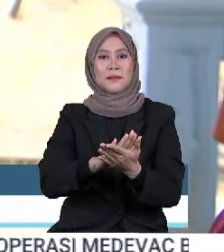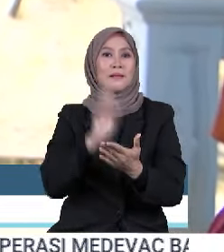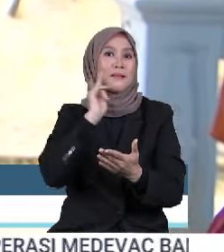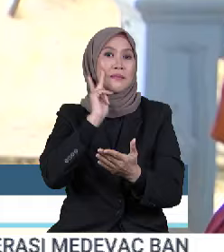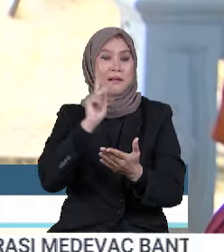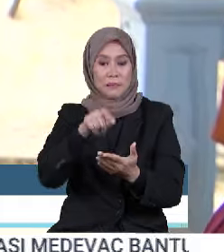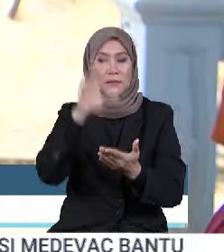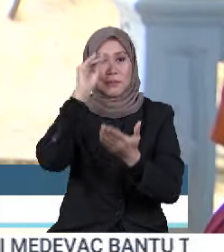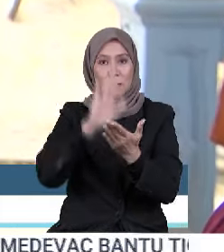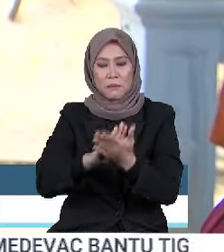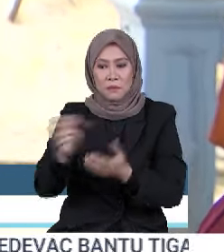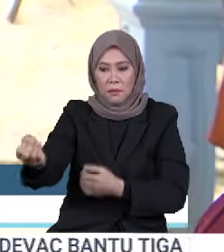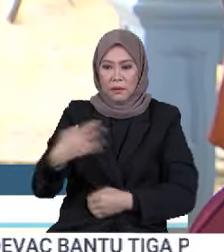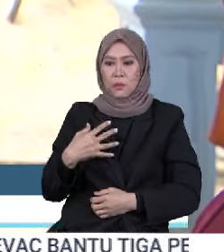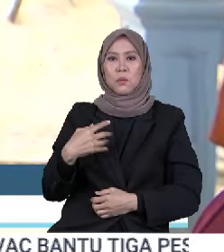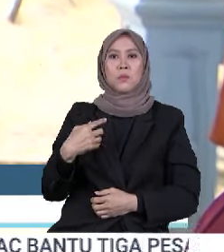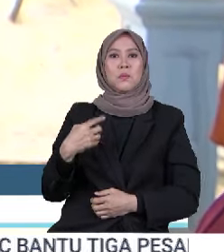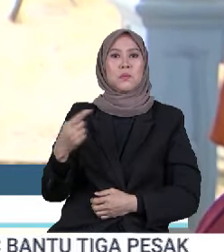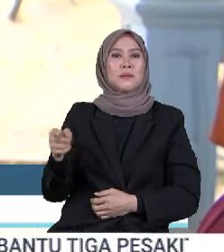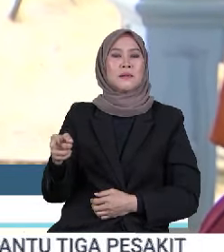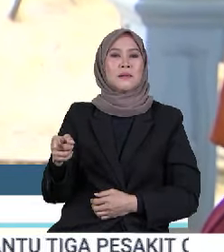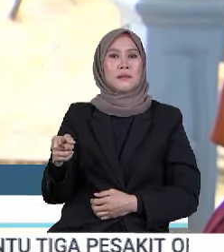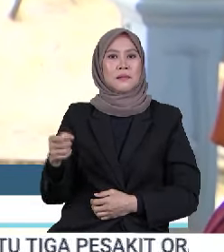akak ni khabar kat kita, kata